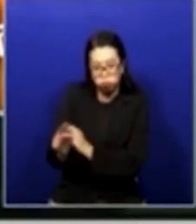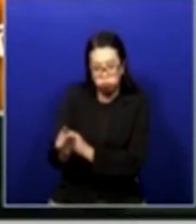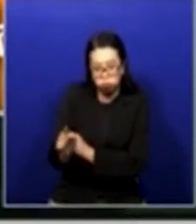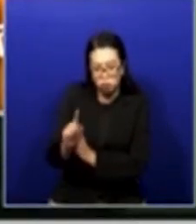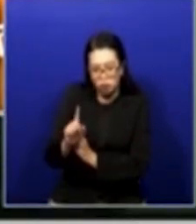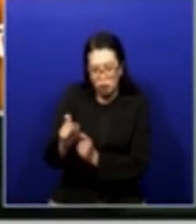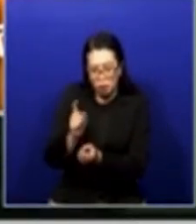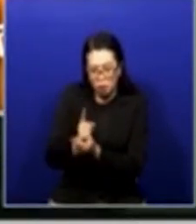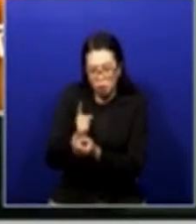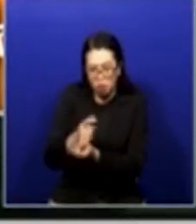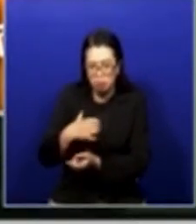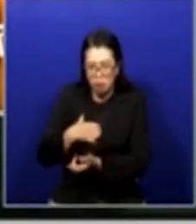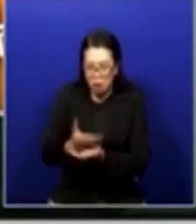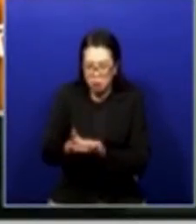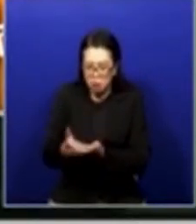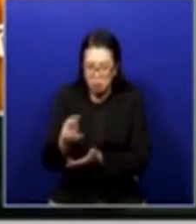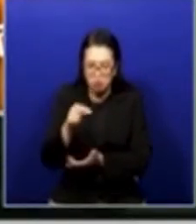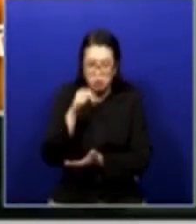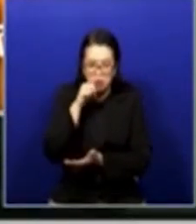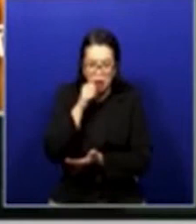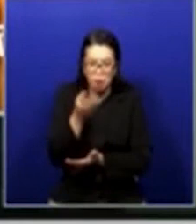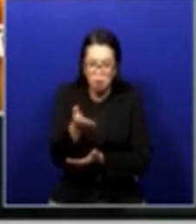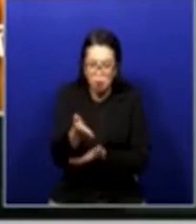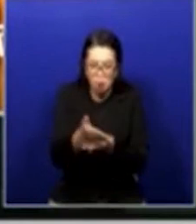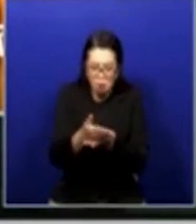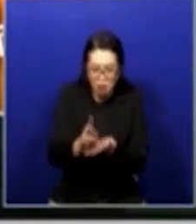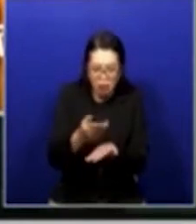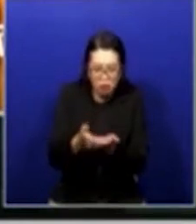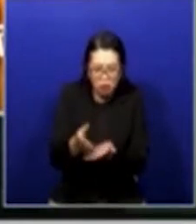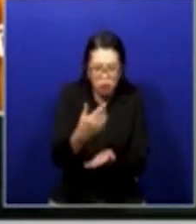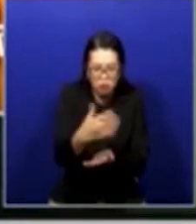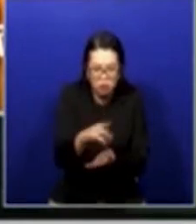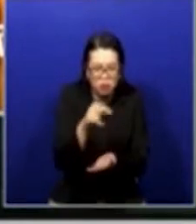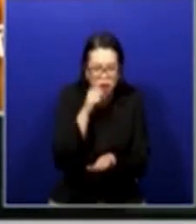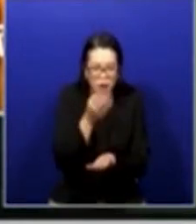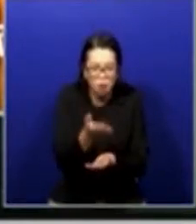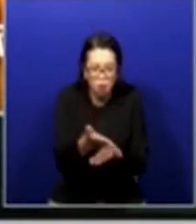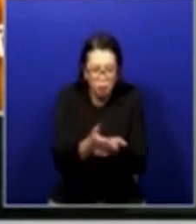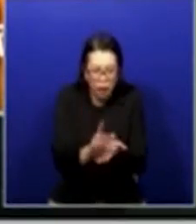จะซื้อน้ำนะคะต้องแบ่งซื้อ10 บาท